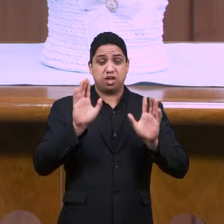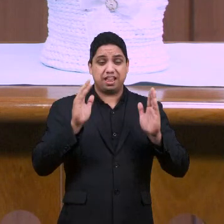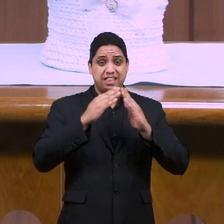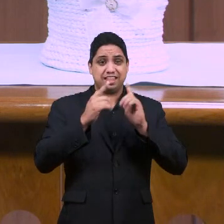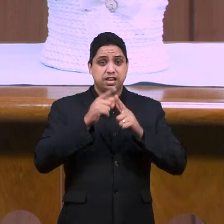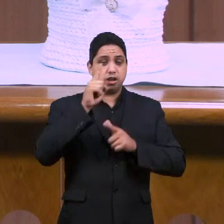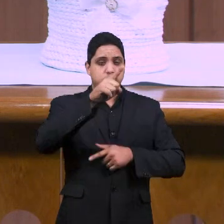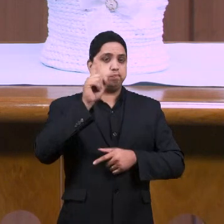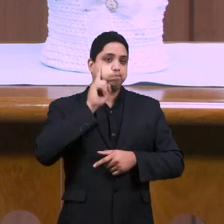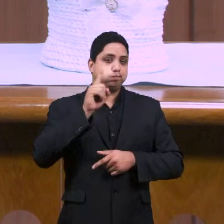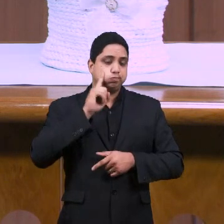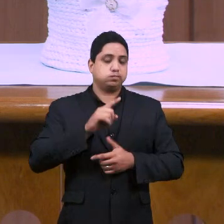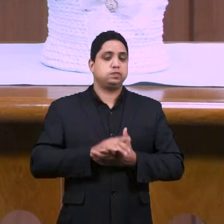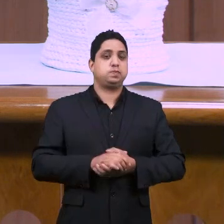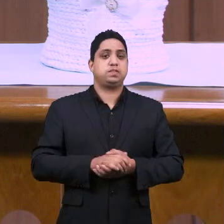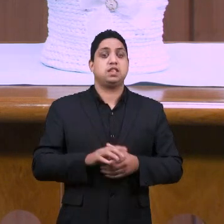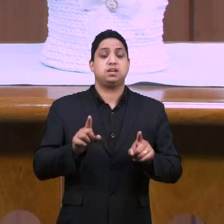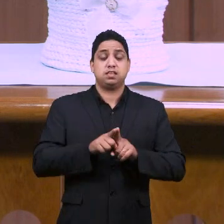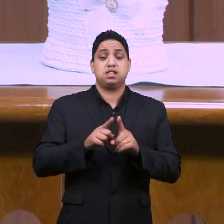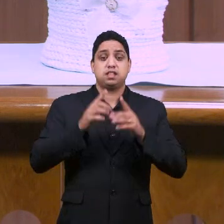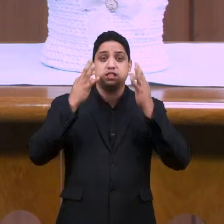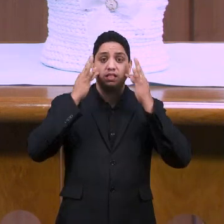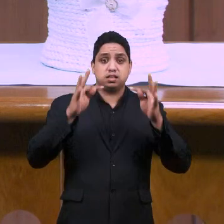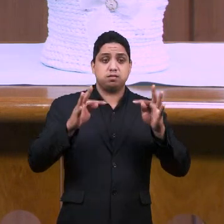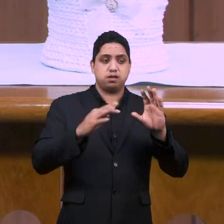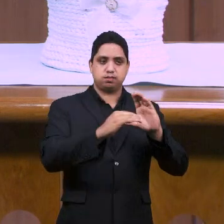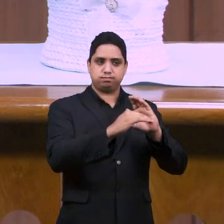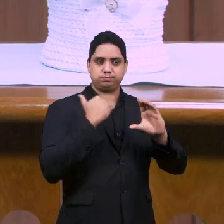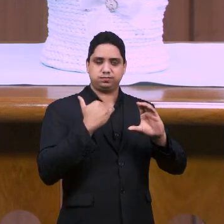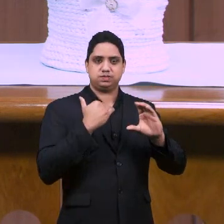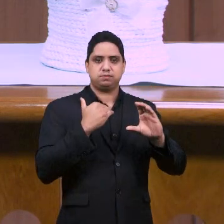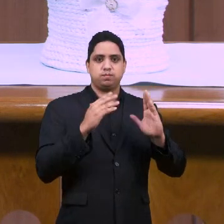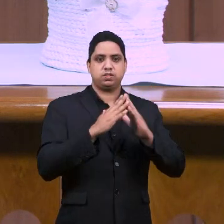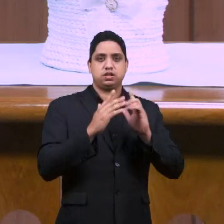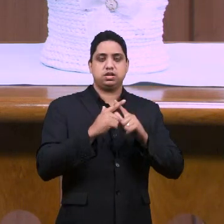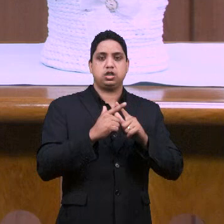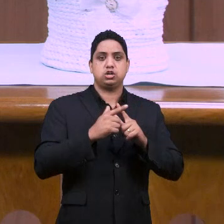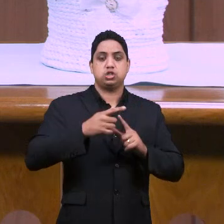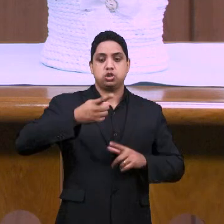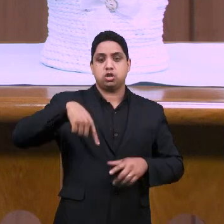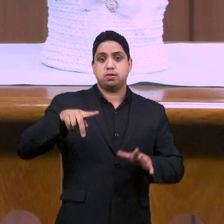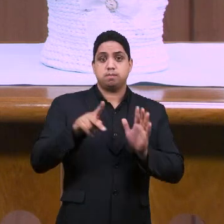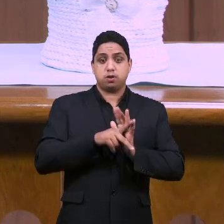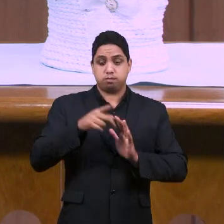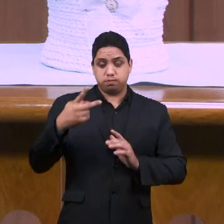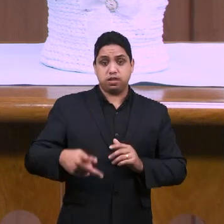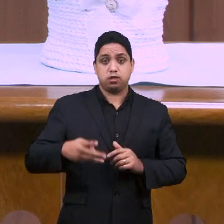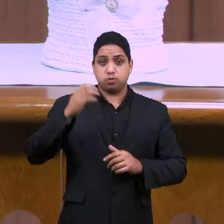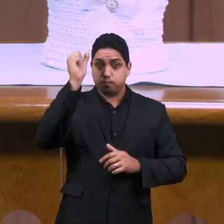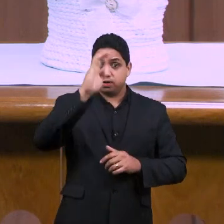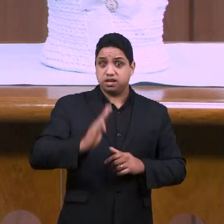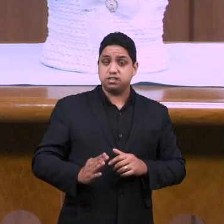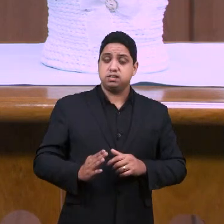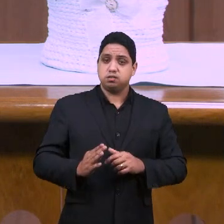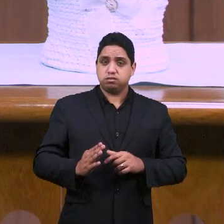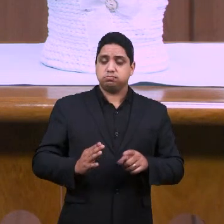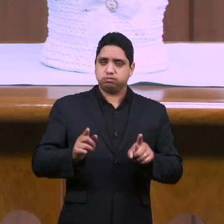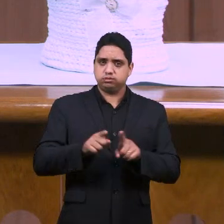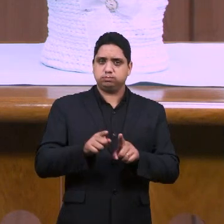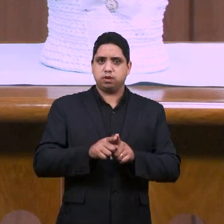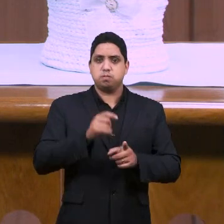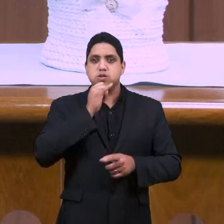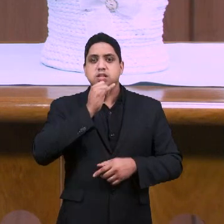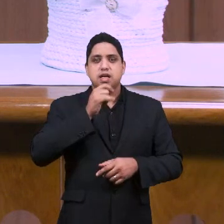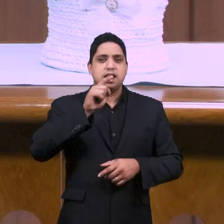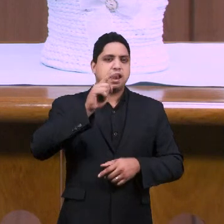présentation spéciale à midi au Brésil, seulement sur cette église à Brighton. Un témoignage qui a été envoyé pour l'église au Brésil. Nous avons été